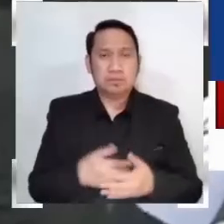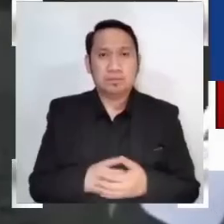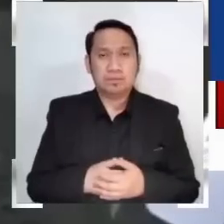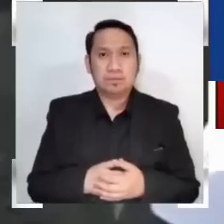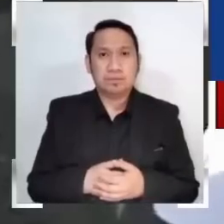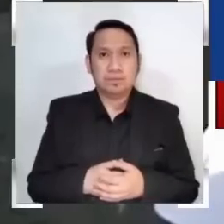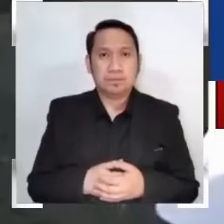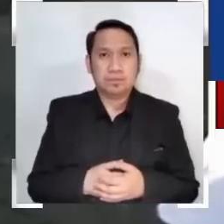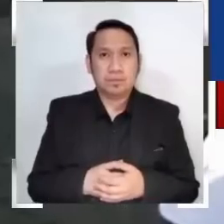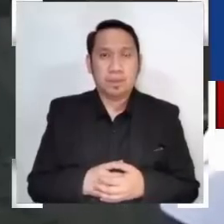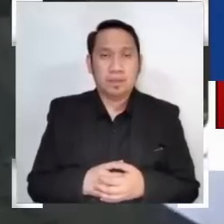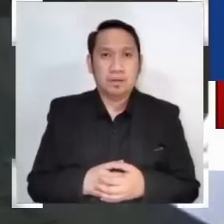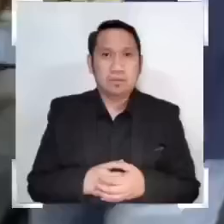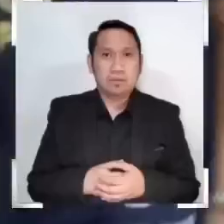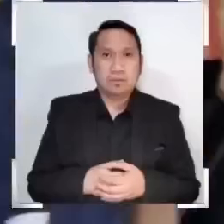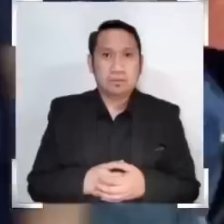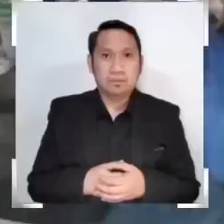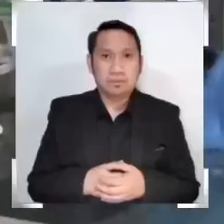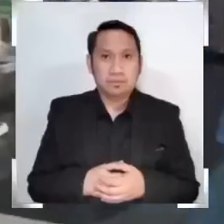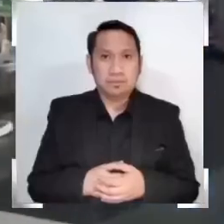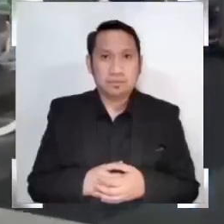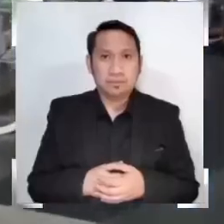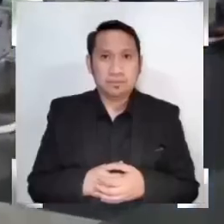ilang kuan nga night flight, so wala mang yun.